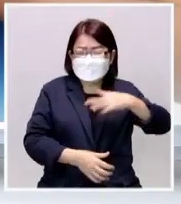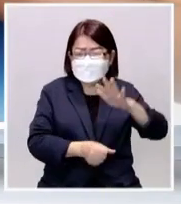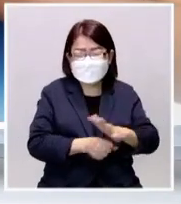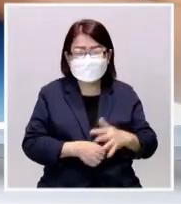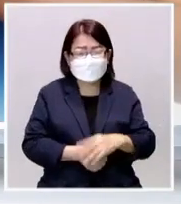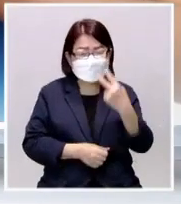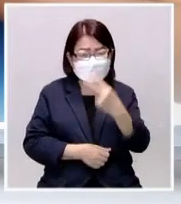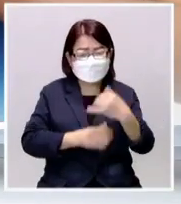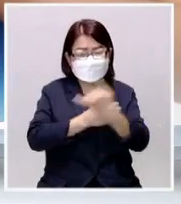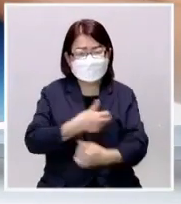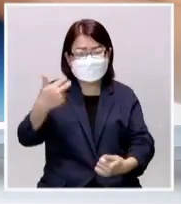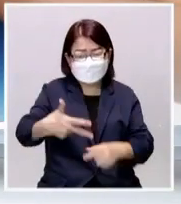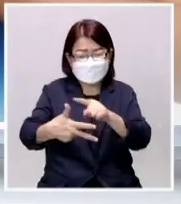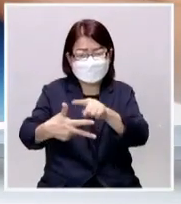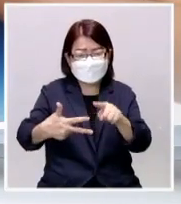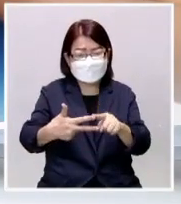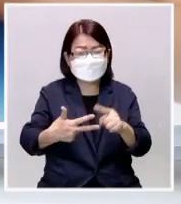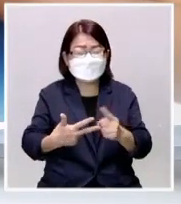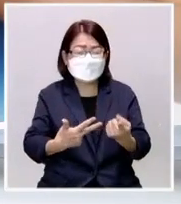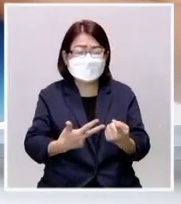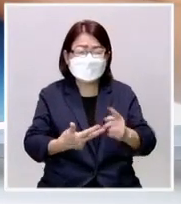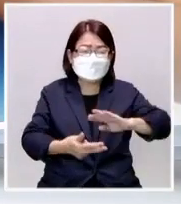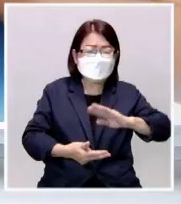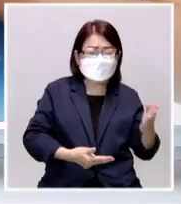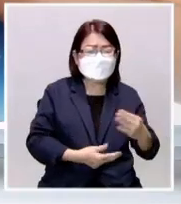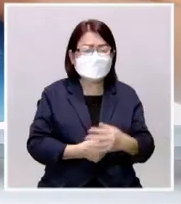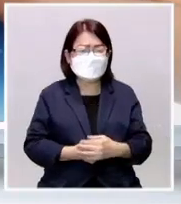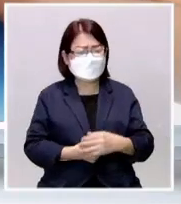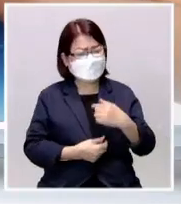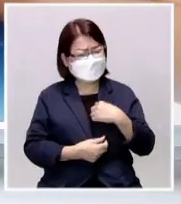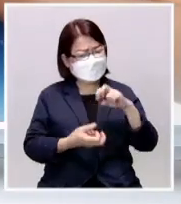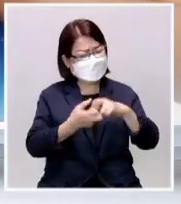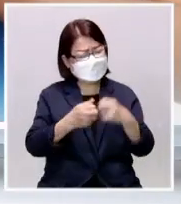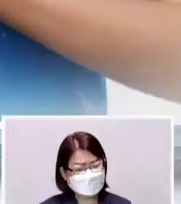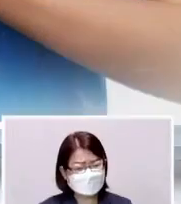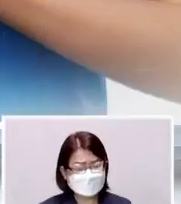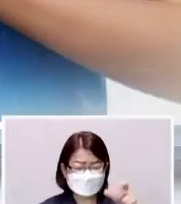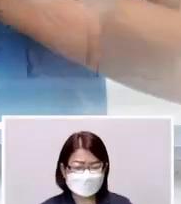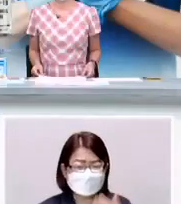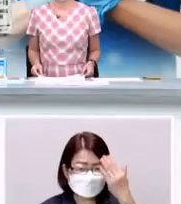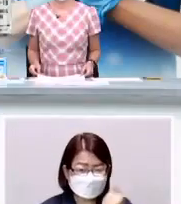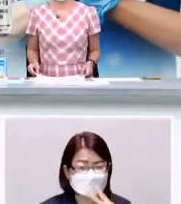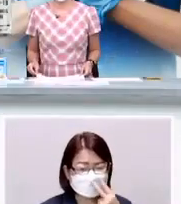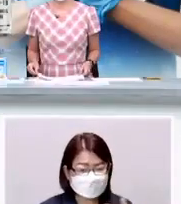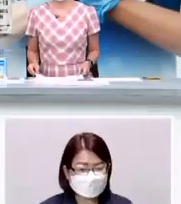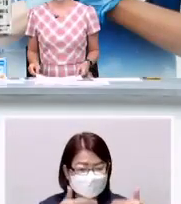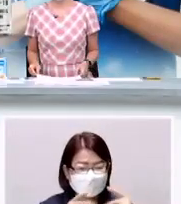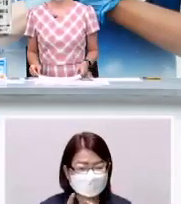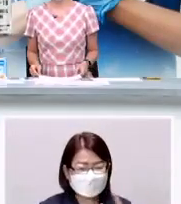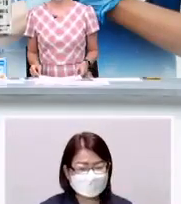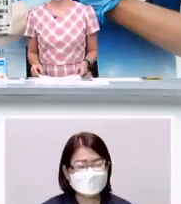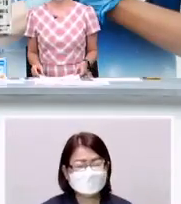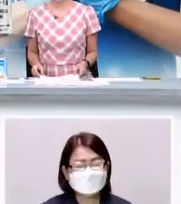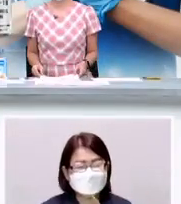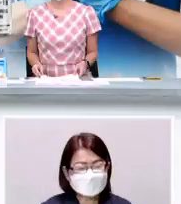าทงสามชาินี้แทงฝรั่งเศษข้างหลังมเกิดอะไรขึ้นนะครัติดการเรนี้พรอมกกัพมกกี้ผ่าน True Be Roomัสวัดีครัสวดีค่